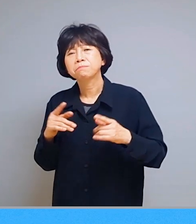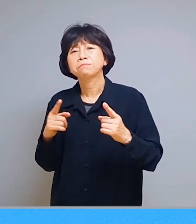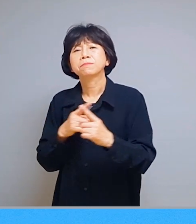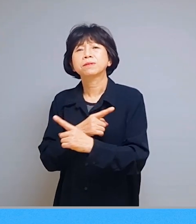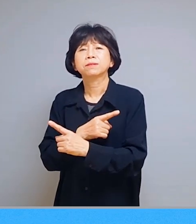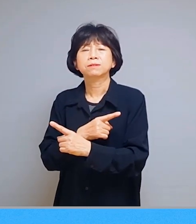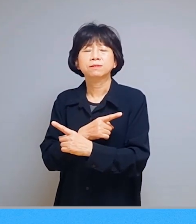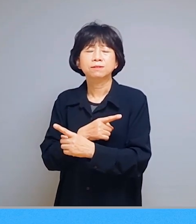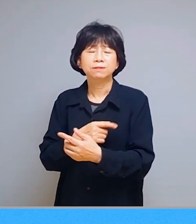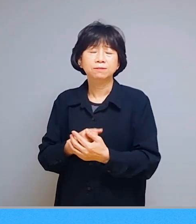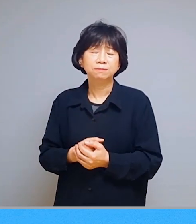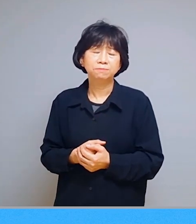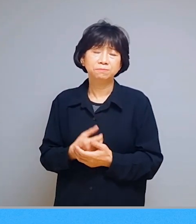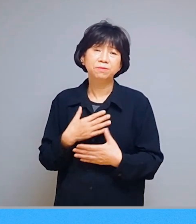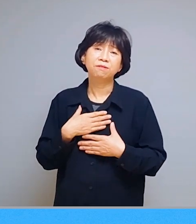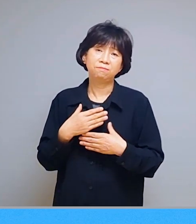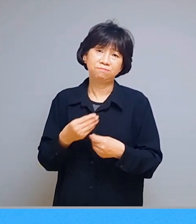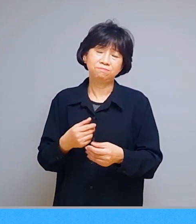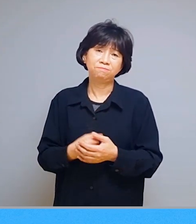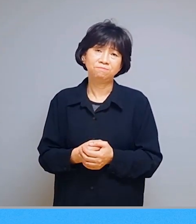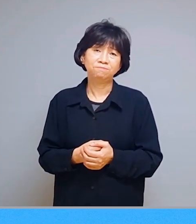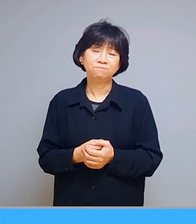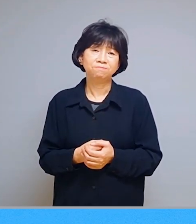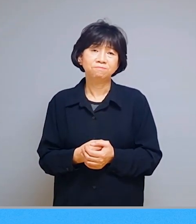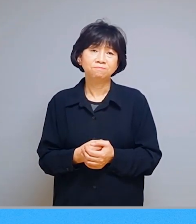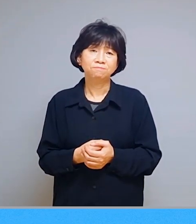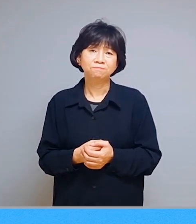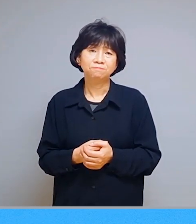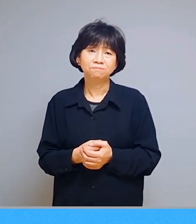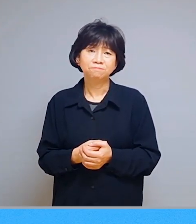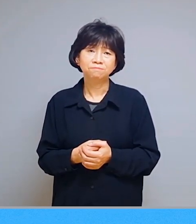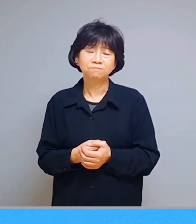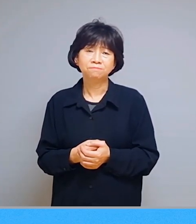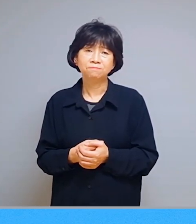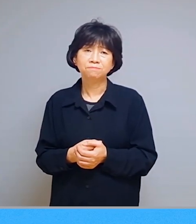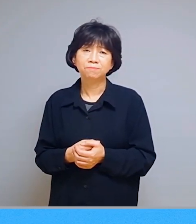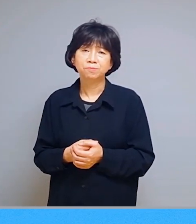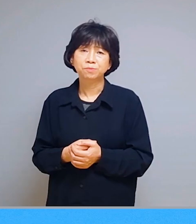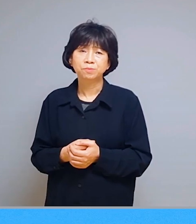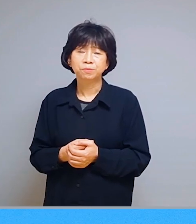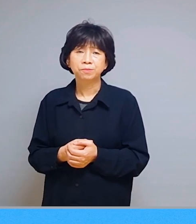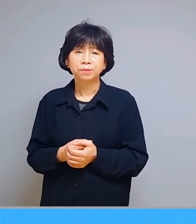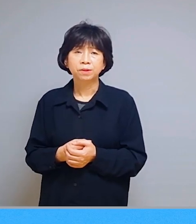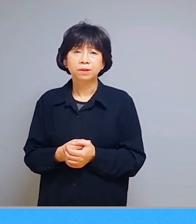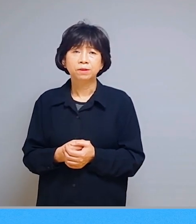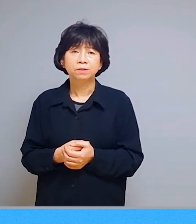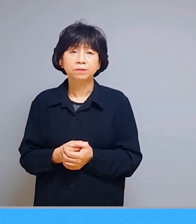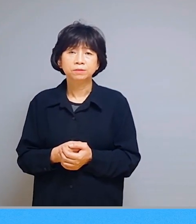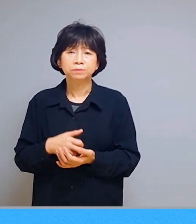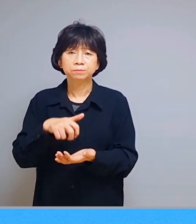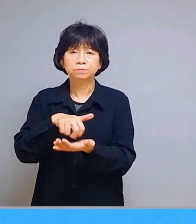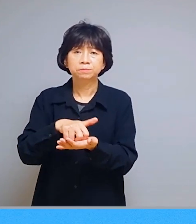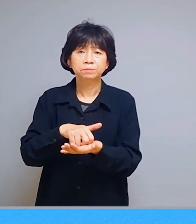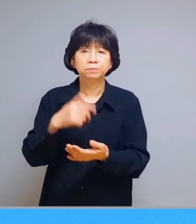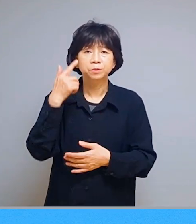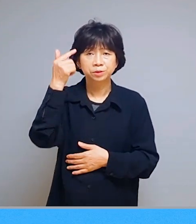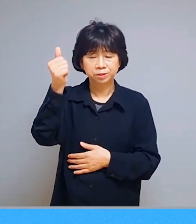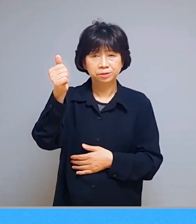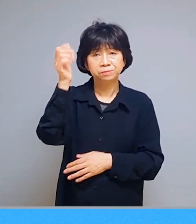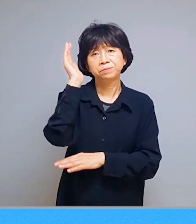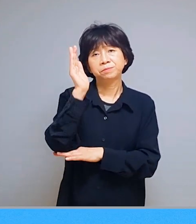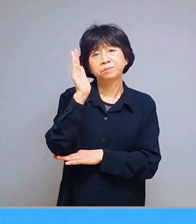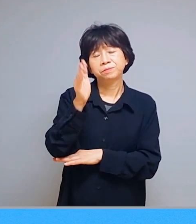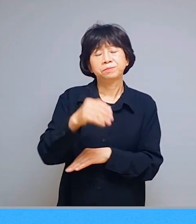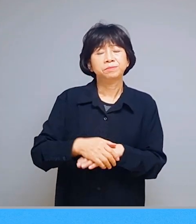믿습니다. 정필조 목사님이 살아계실 때 이런 말씀을 저희 목사들에게 자주